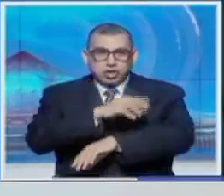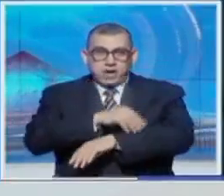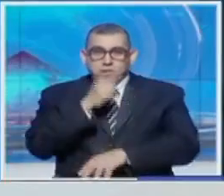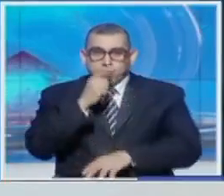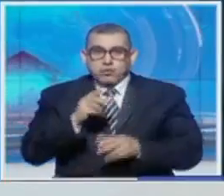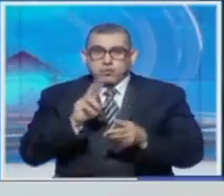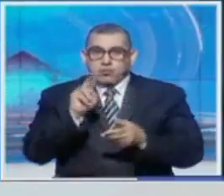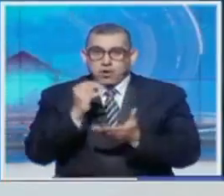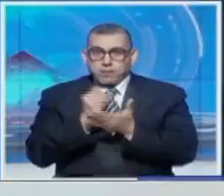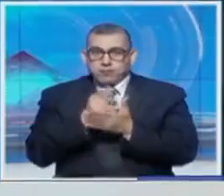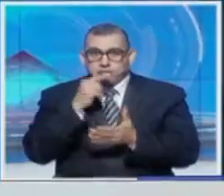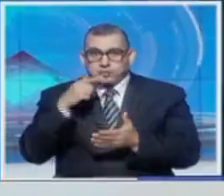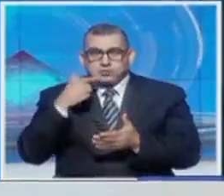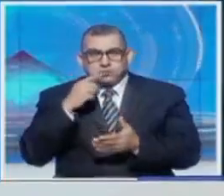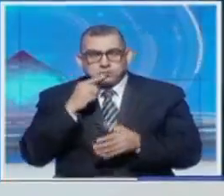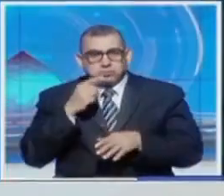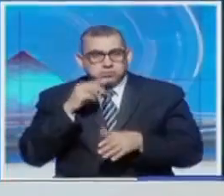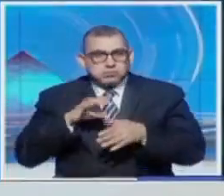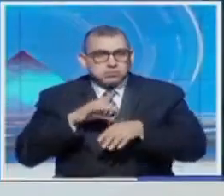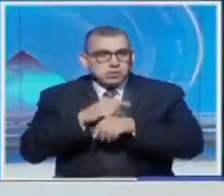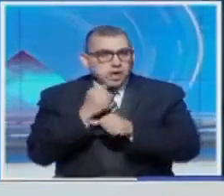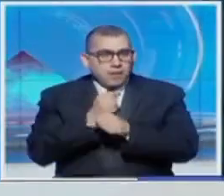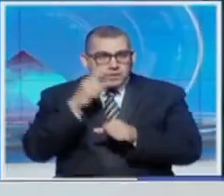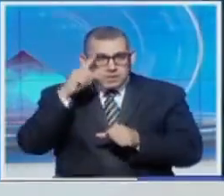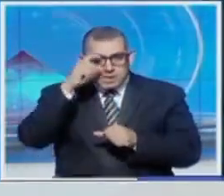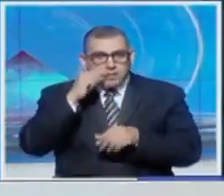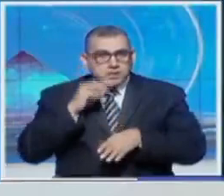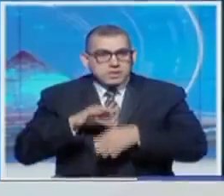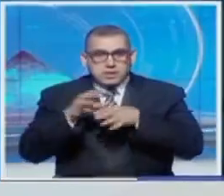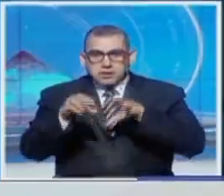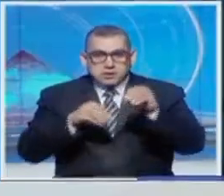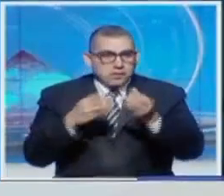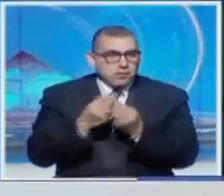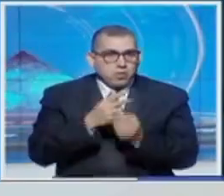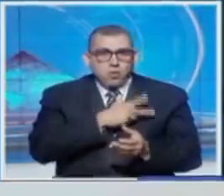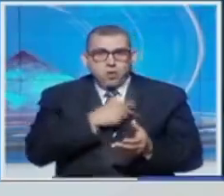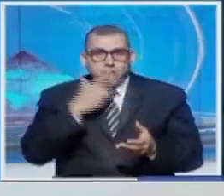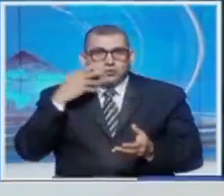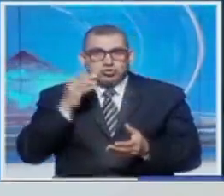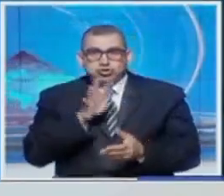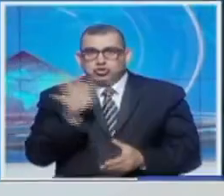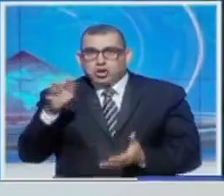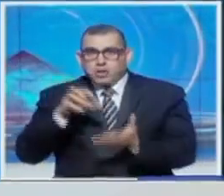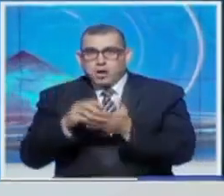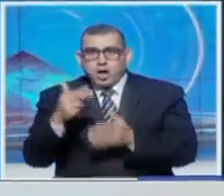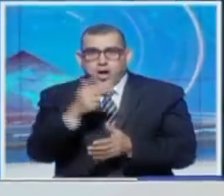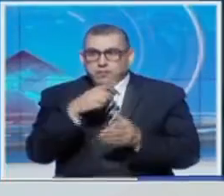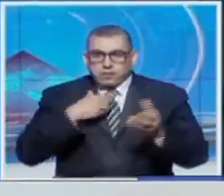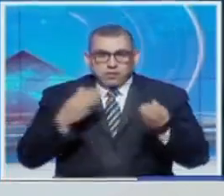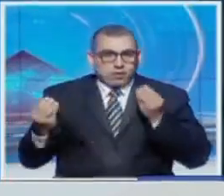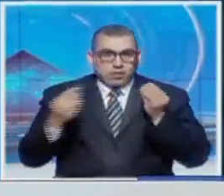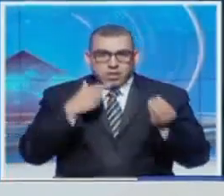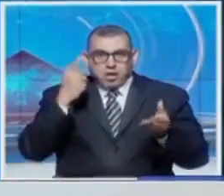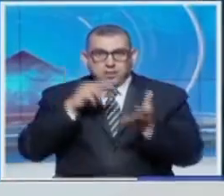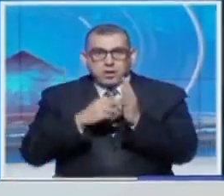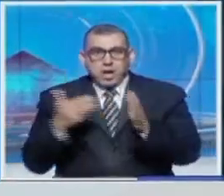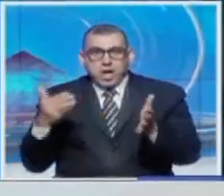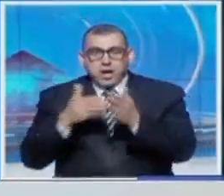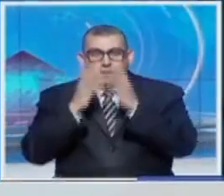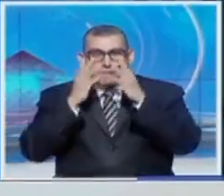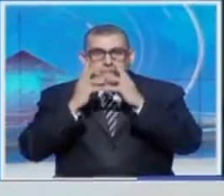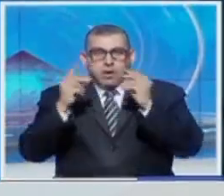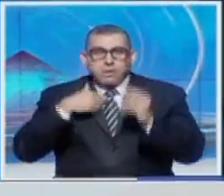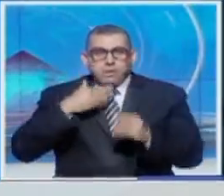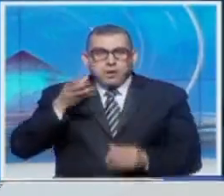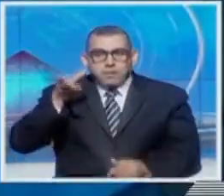المنظمة تواجه صعوبة في تنسيق العمليات الإنسانية مع السلطات في شرق البلاد وغربها، وهو ما أدى إلى غياب